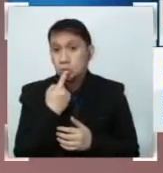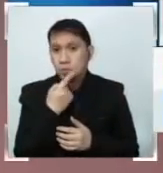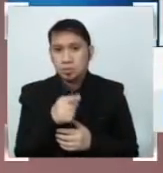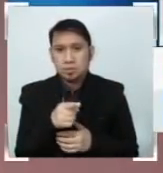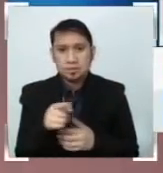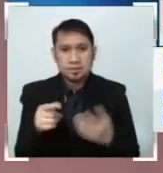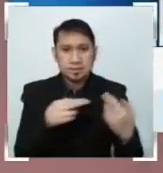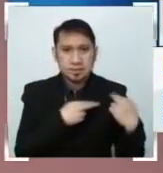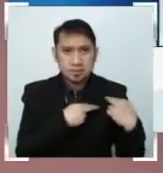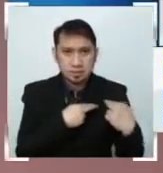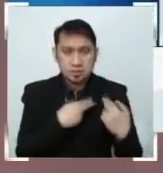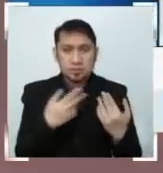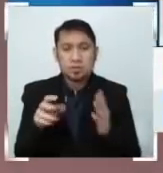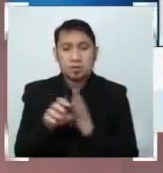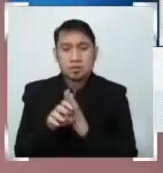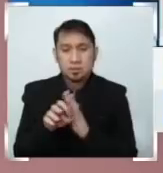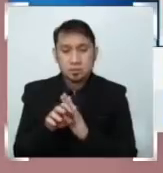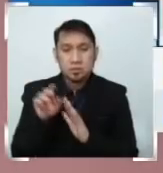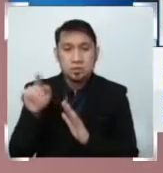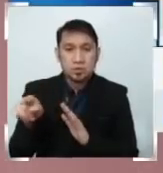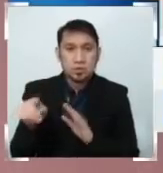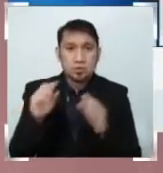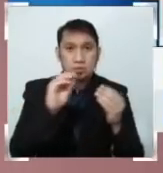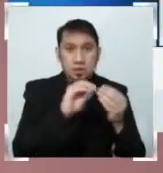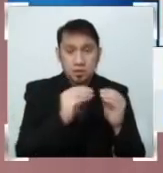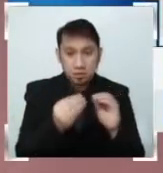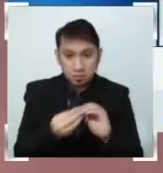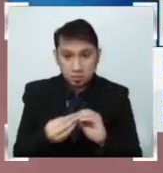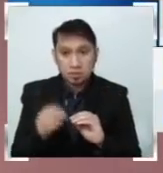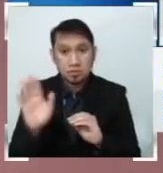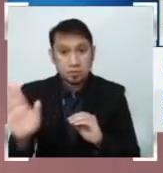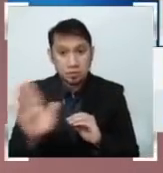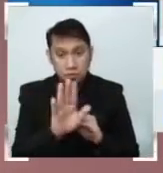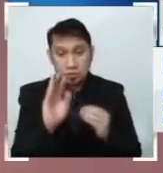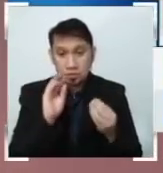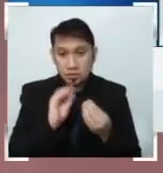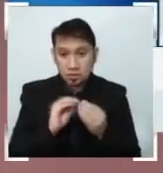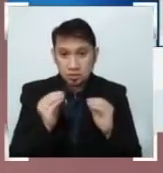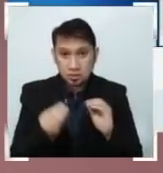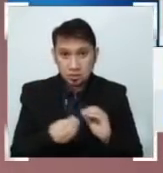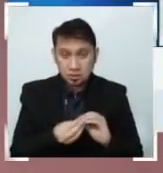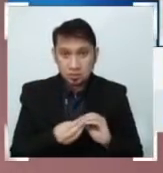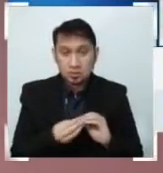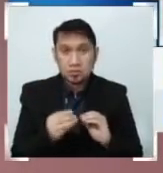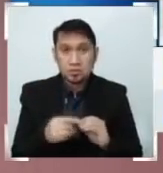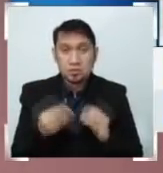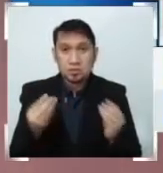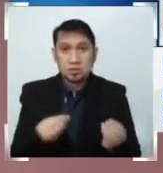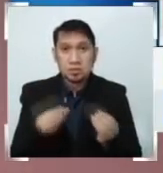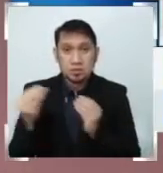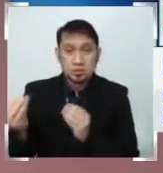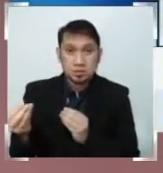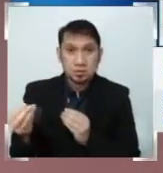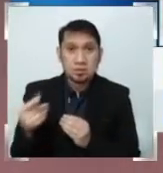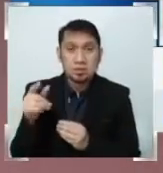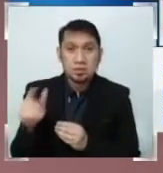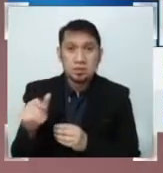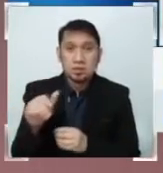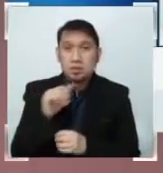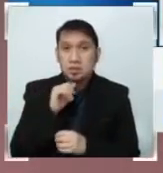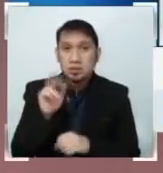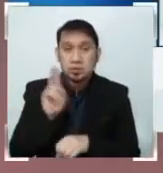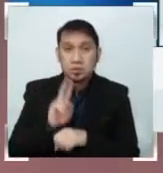telco, kung ang mga numero, no, na ating pong ipinagkatiwala sa kanila ay hindi ginagamit po sa